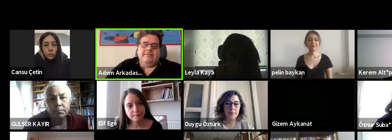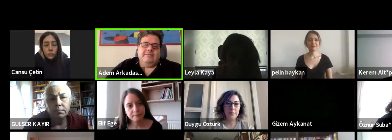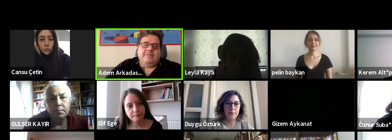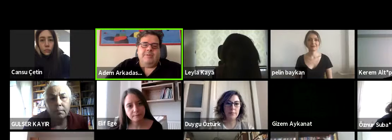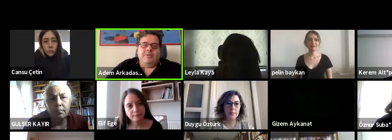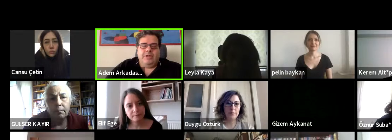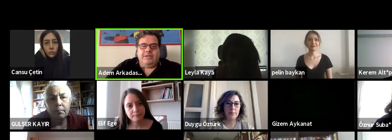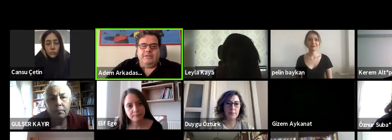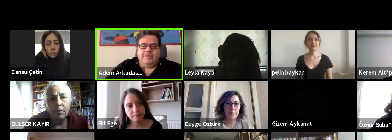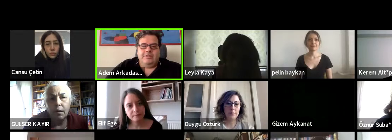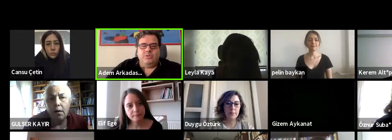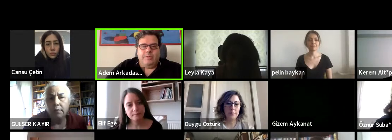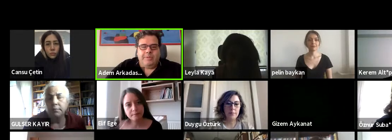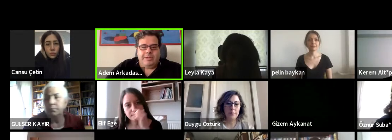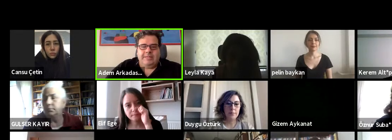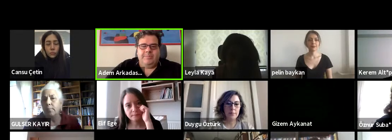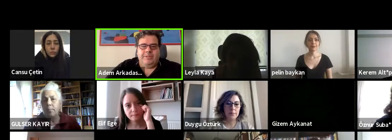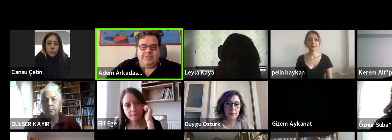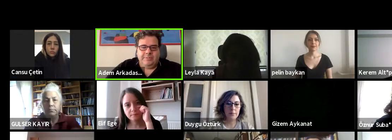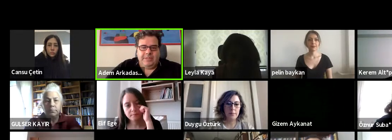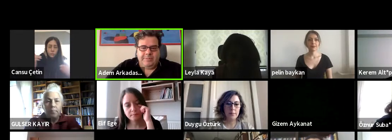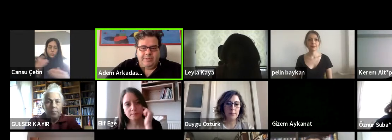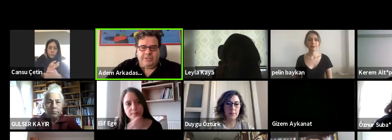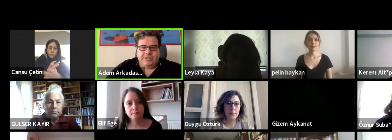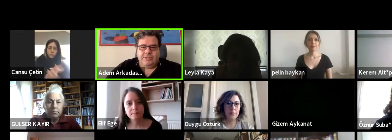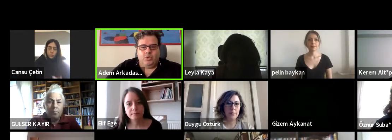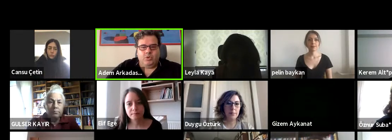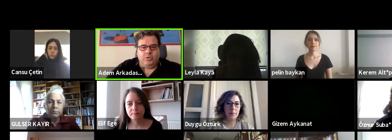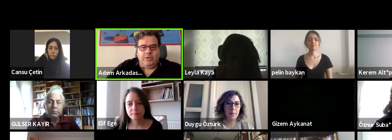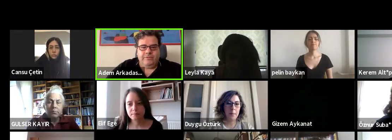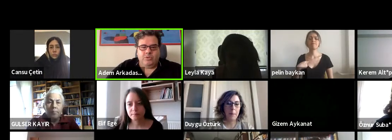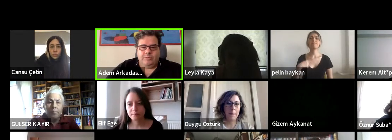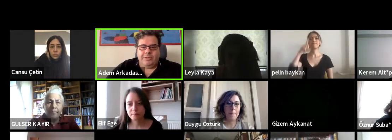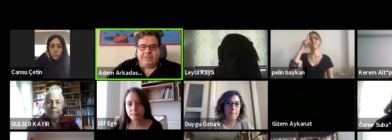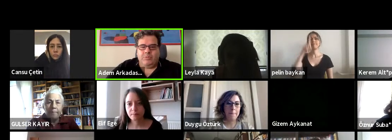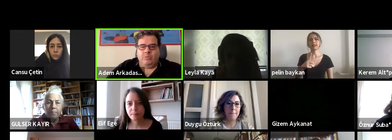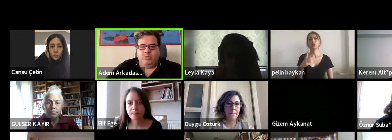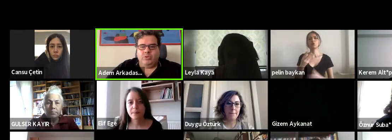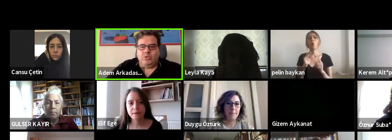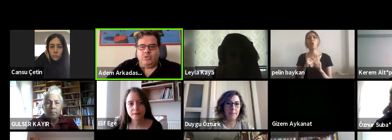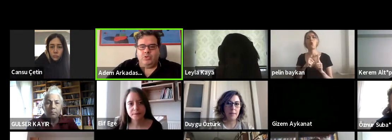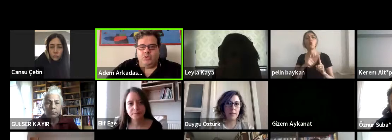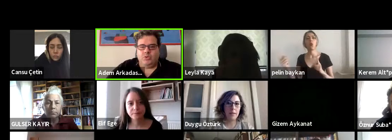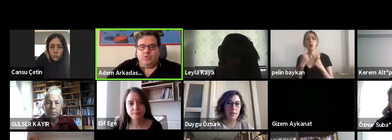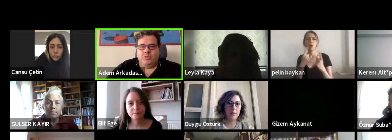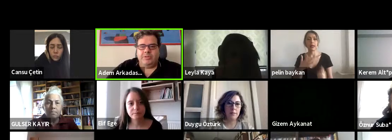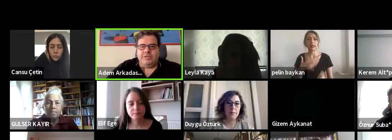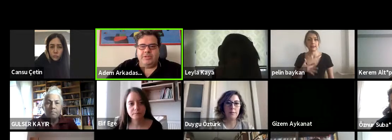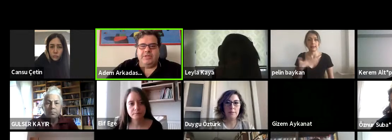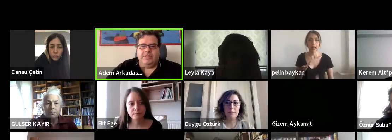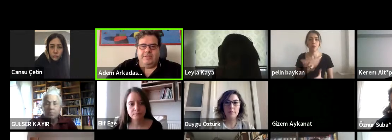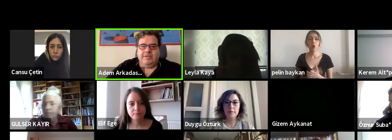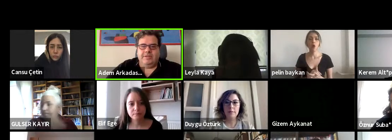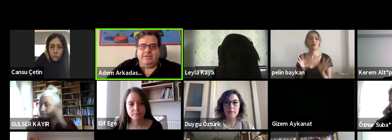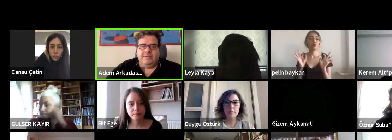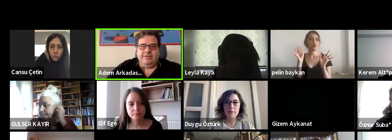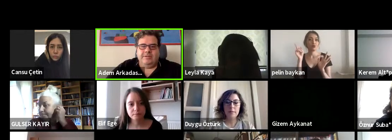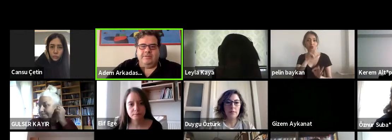Ben temel olarak şundan bahsedebilirim. İlk başta çok lafı da uzatmak istemiyorum çünkü çok güçlü bir